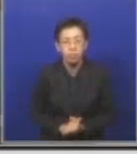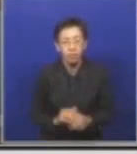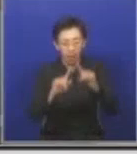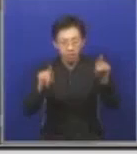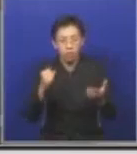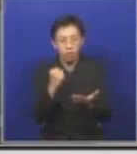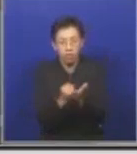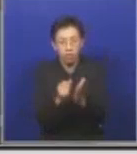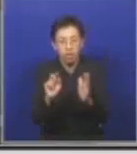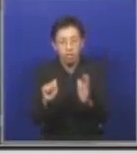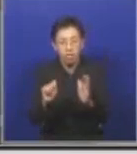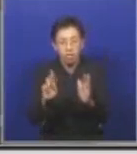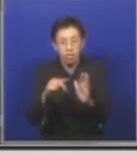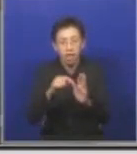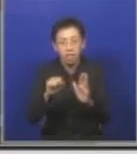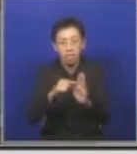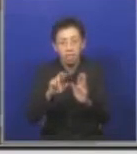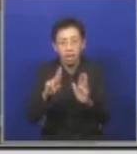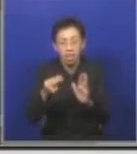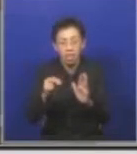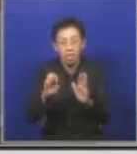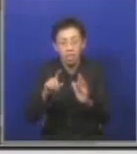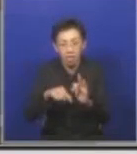เขียนโดยออกตราสารหนี้ให้ 0ถึง 4ล้าน